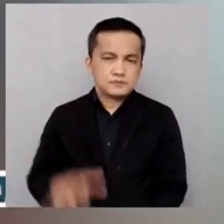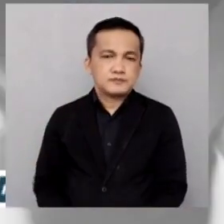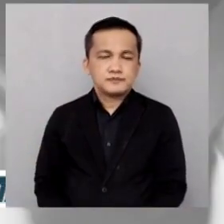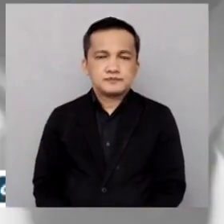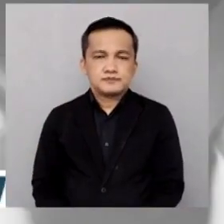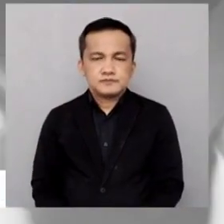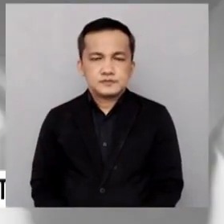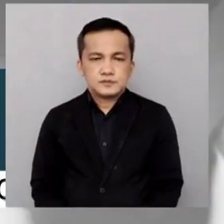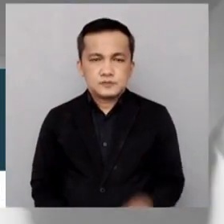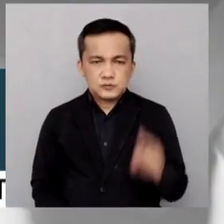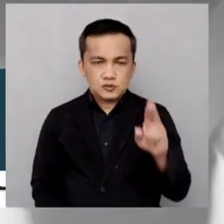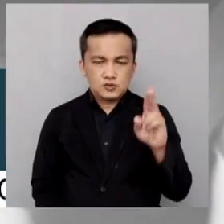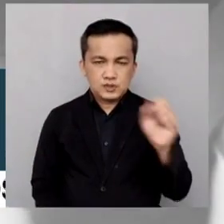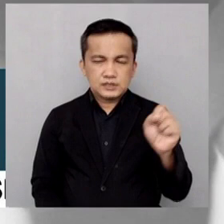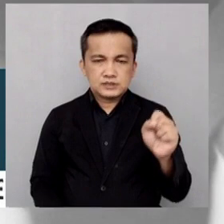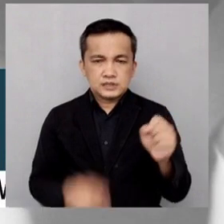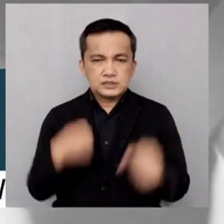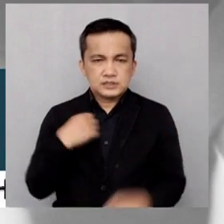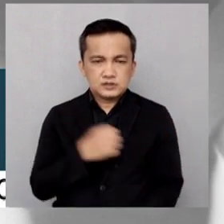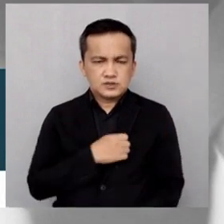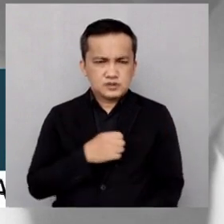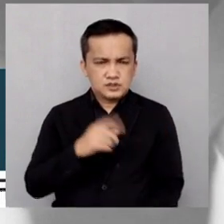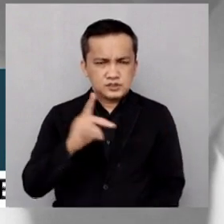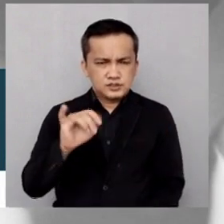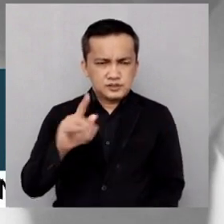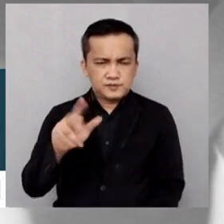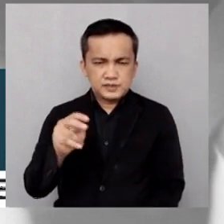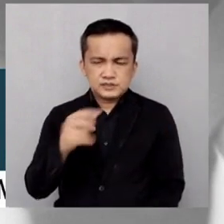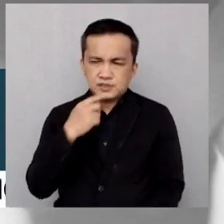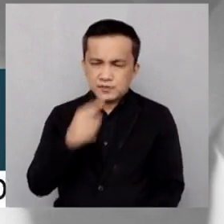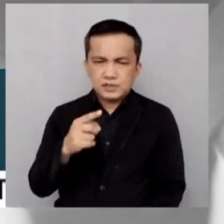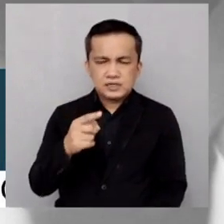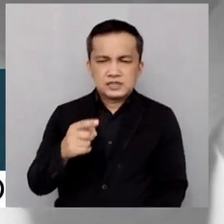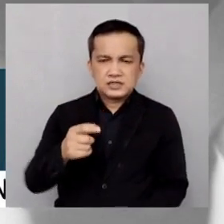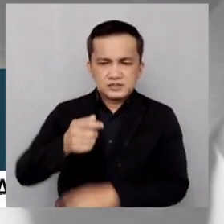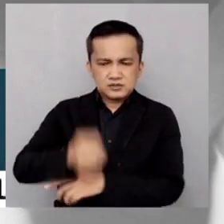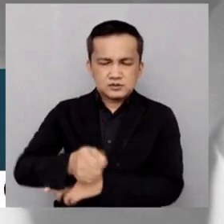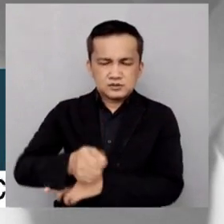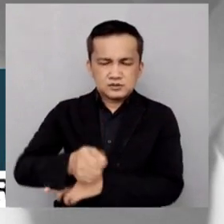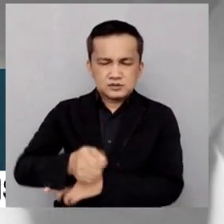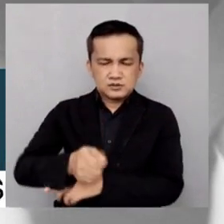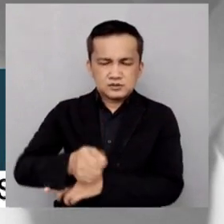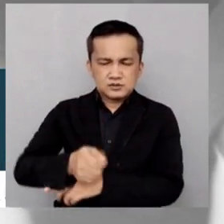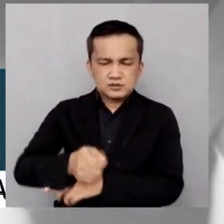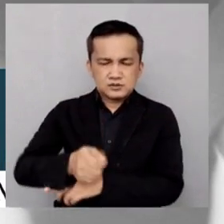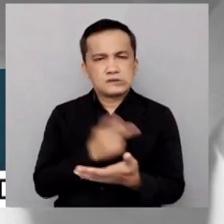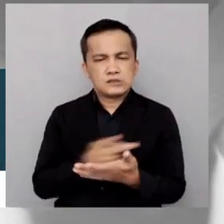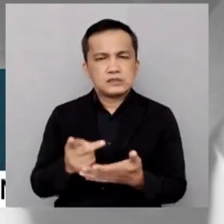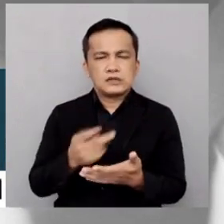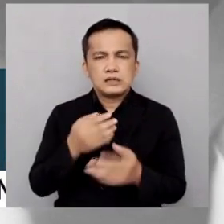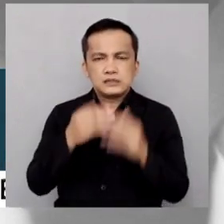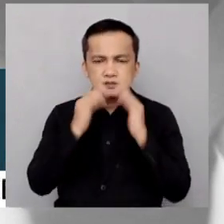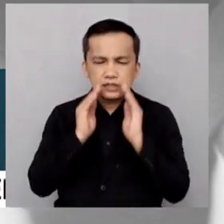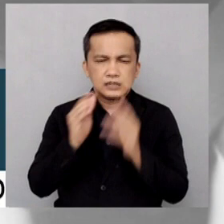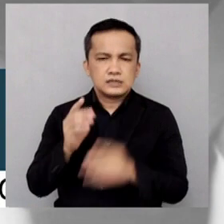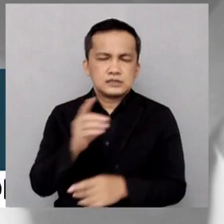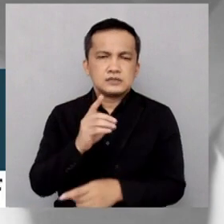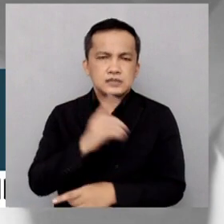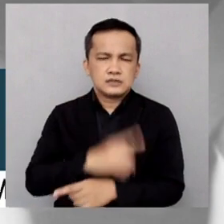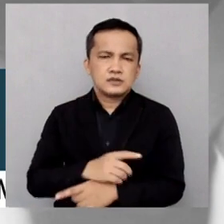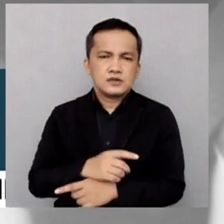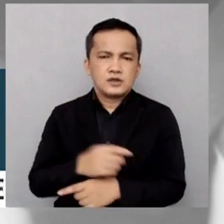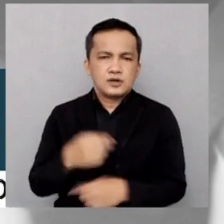U.S. Senator Dick Durbin also weighing in. He calls the court's decision tragic and a sad day for human rights champions in the